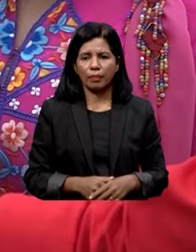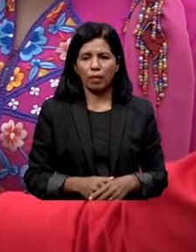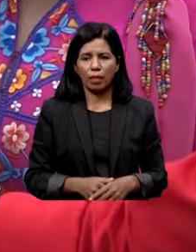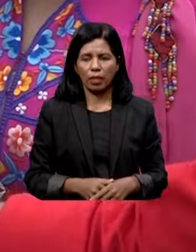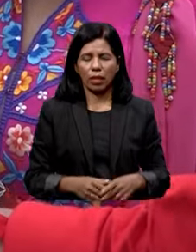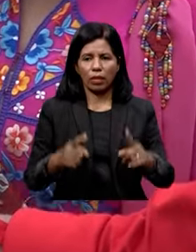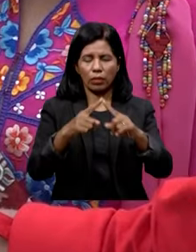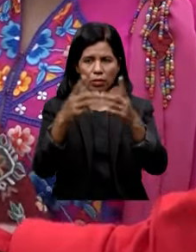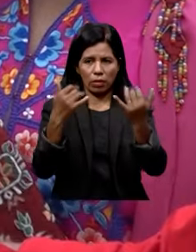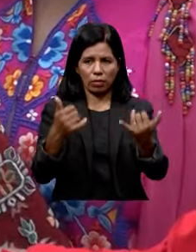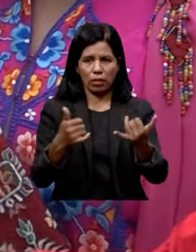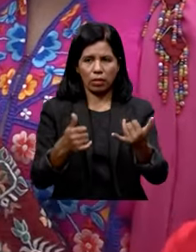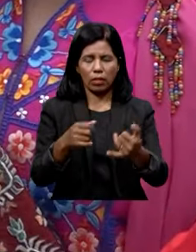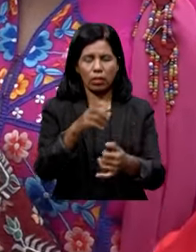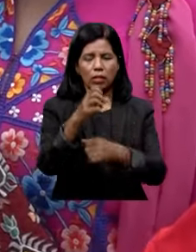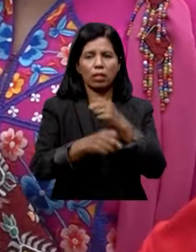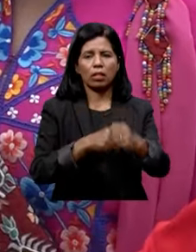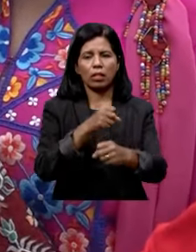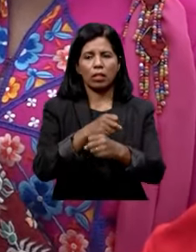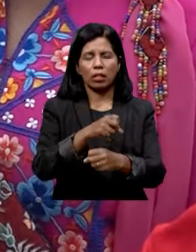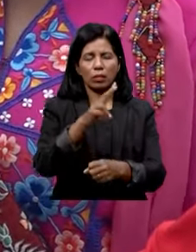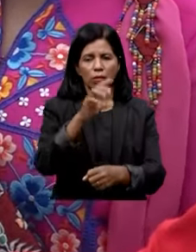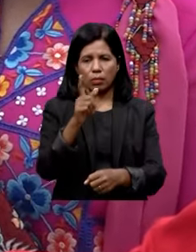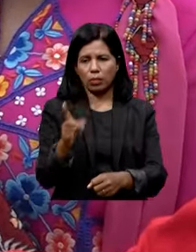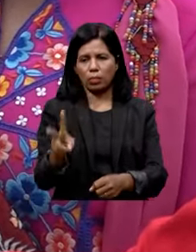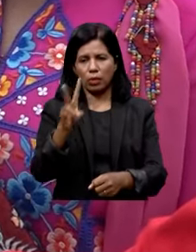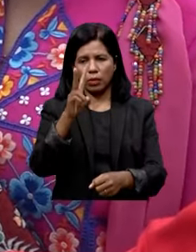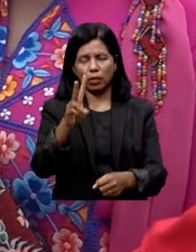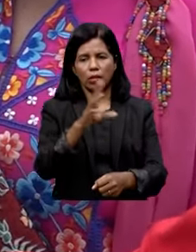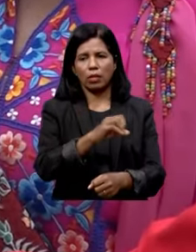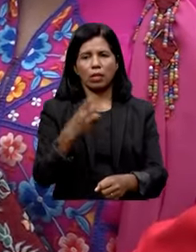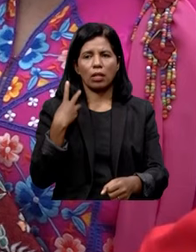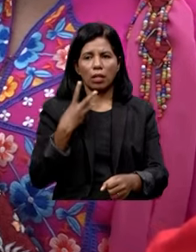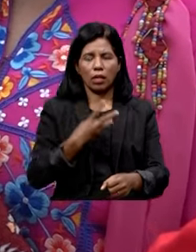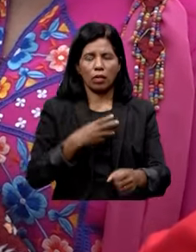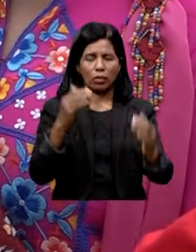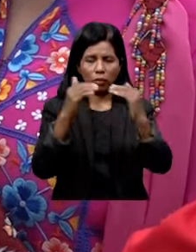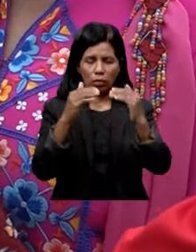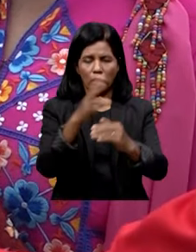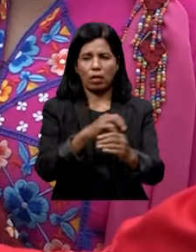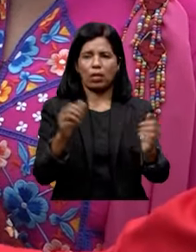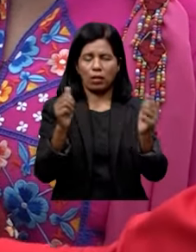hari ini, sejak 2022, saya telah memberikan seminar dan pelatihan untuk